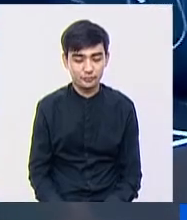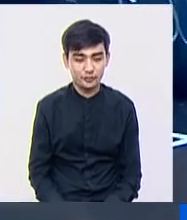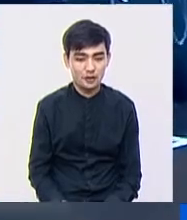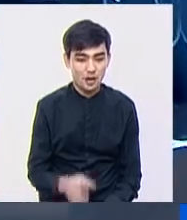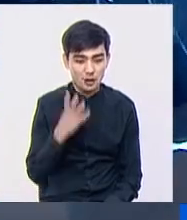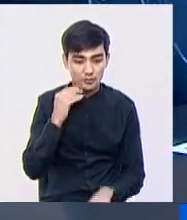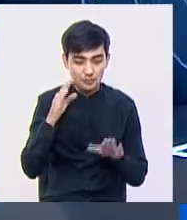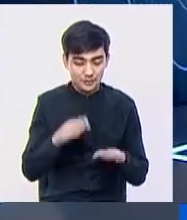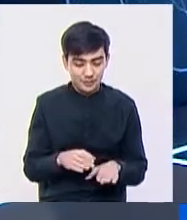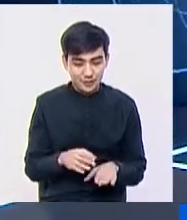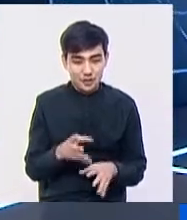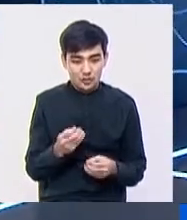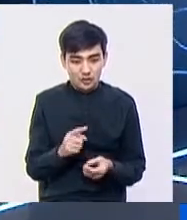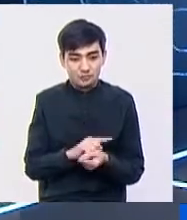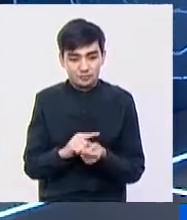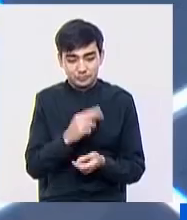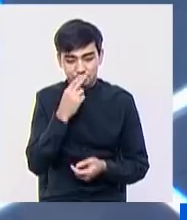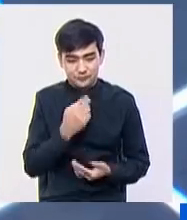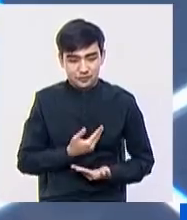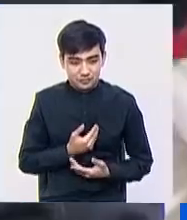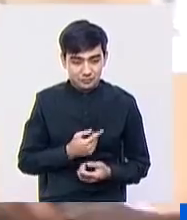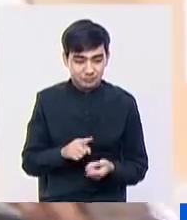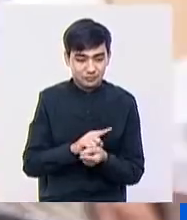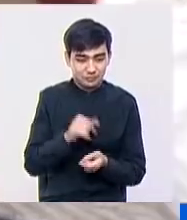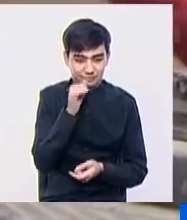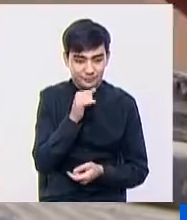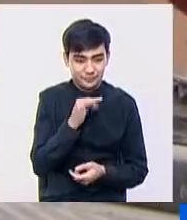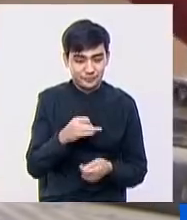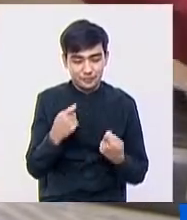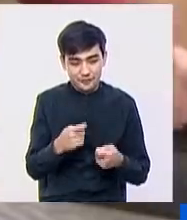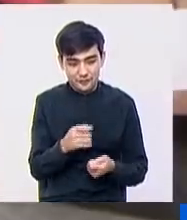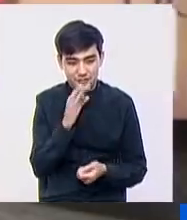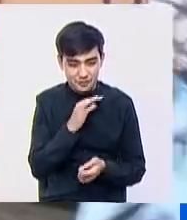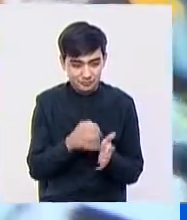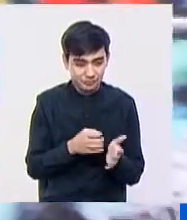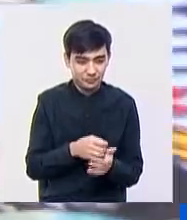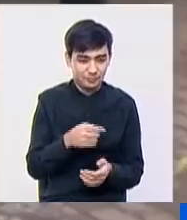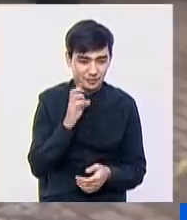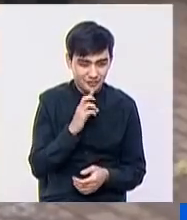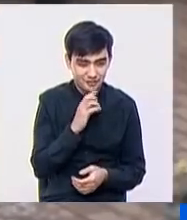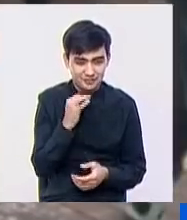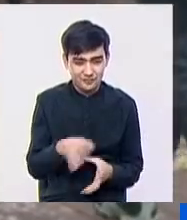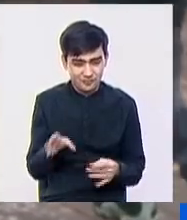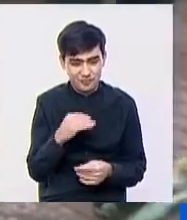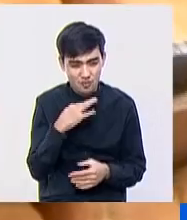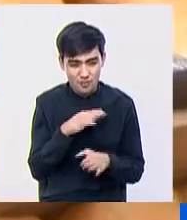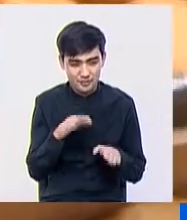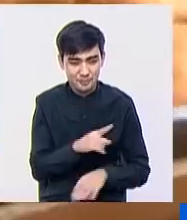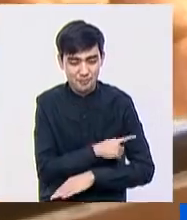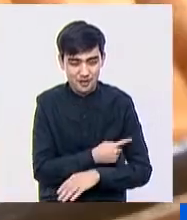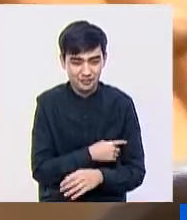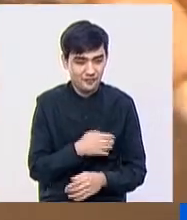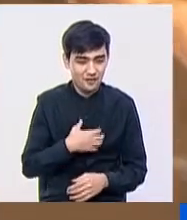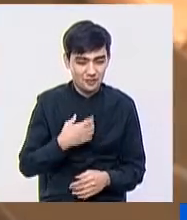Мегаполис Алматы еще не вернулся к привычной жизни. Не хватает продовольствия, лекарств, горючего. Многие учреждения, особенно больницы,